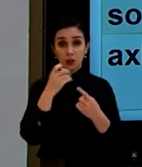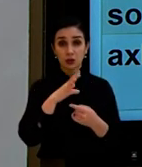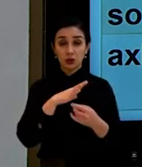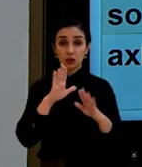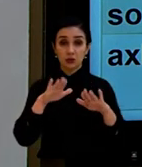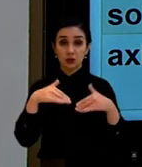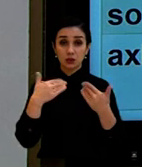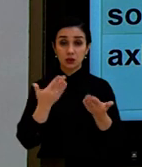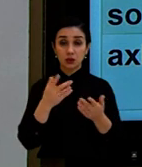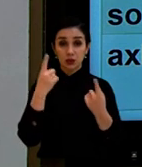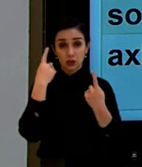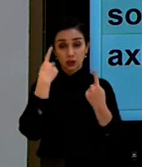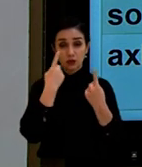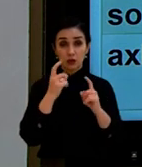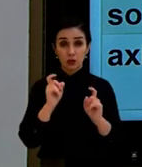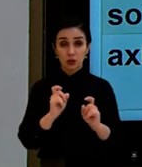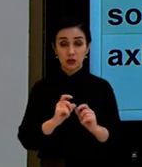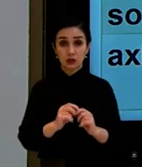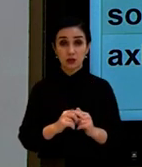Была предоставлена информация.